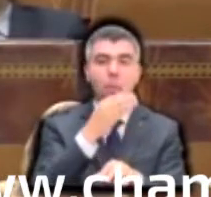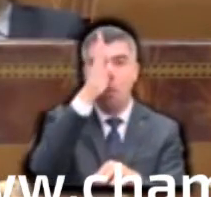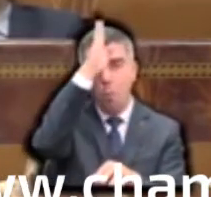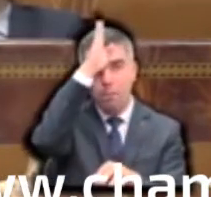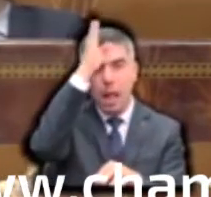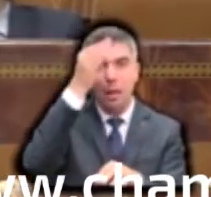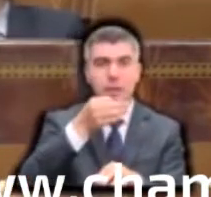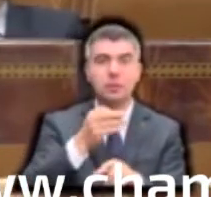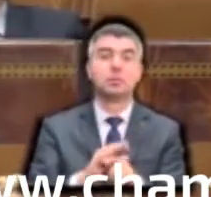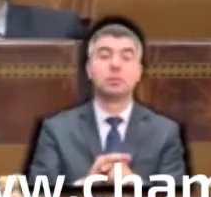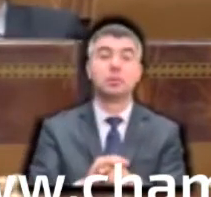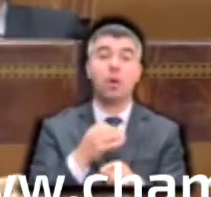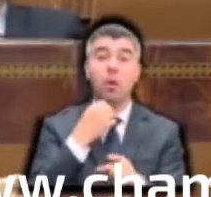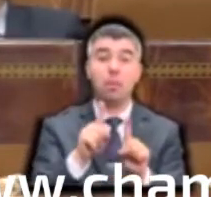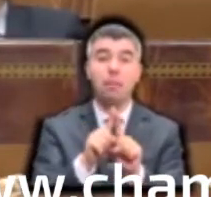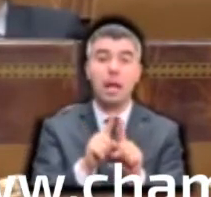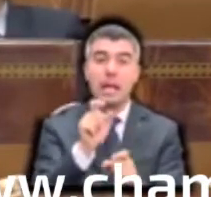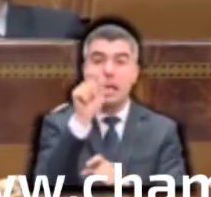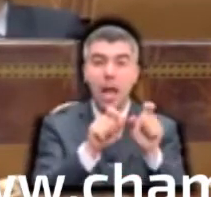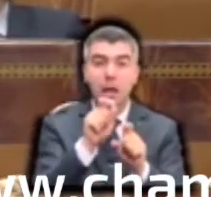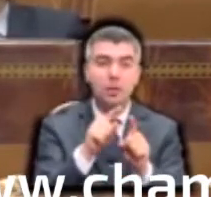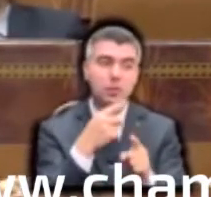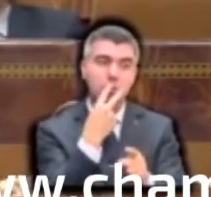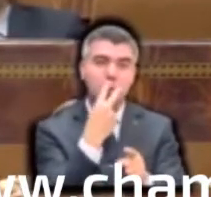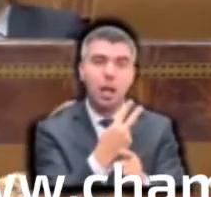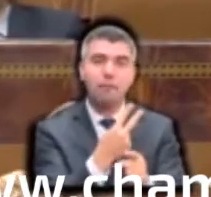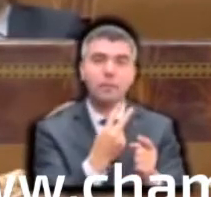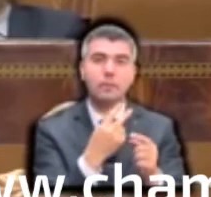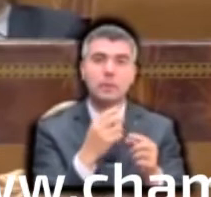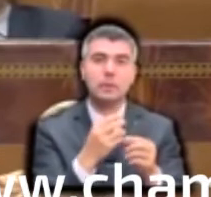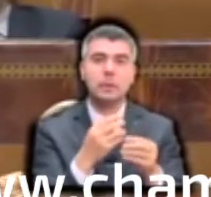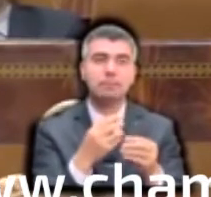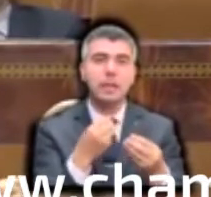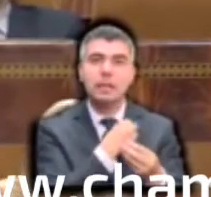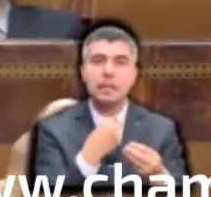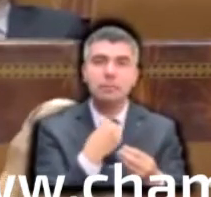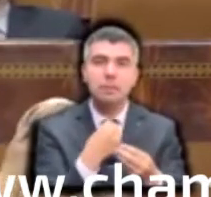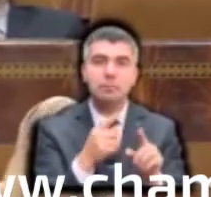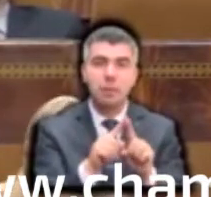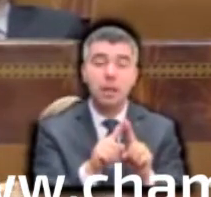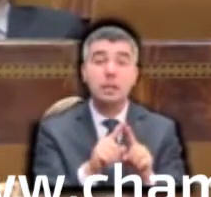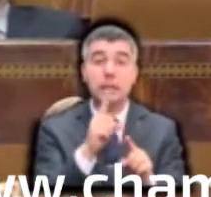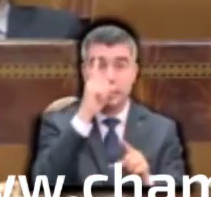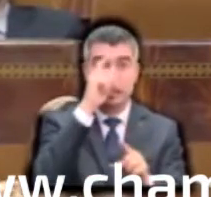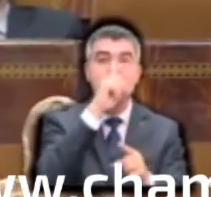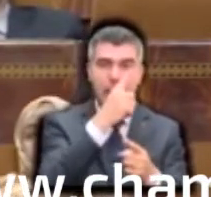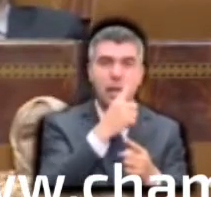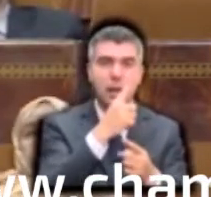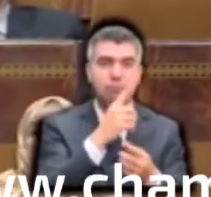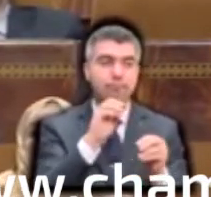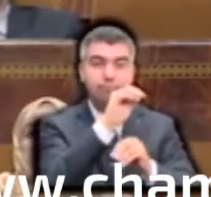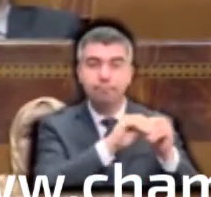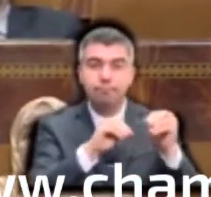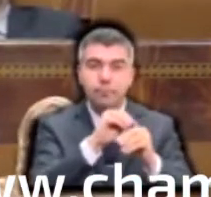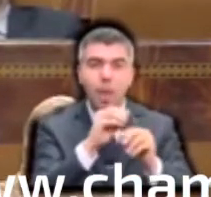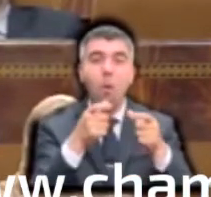وضعيه كارثيه، لا يمكن الاصلاح ديالها ببضع دريهمات قليله، وانما خص استراتيجيه ديال التوسيع وديال